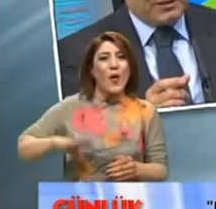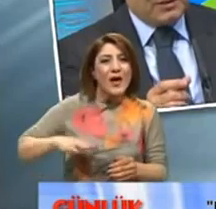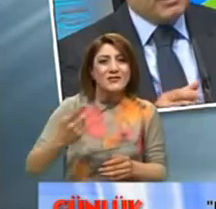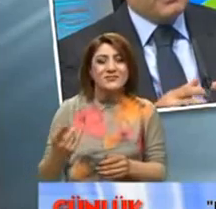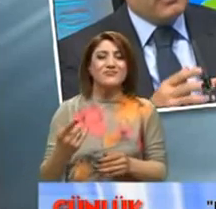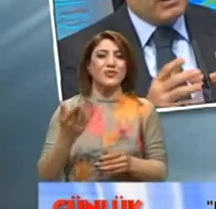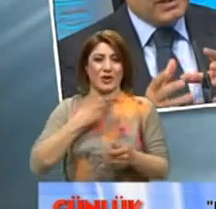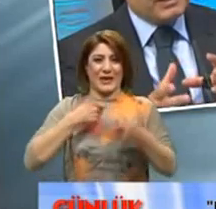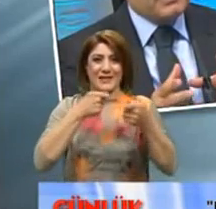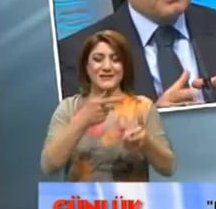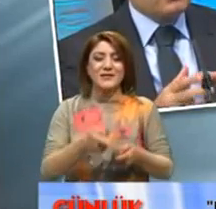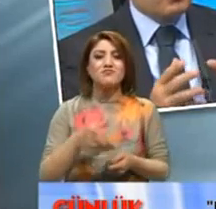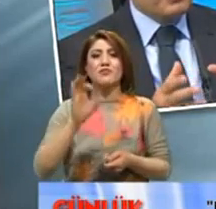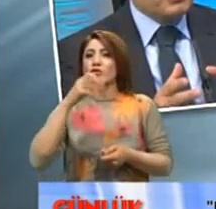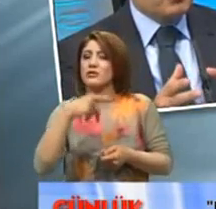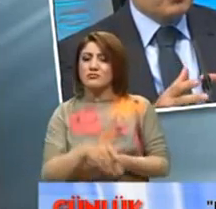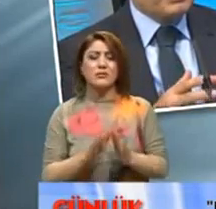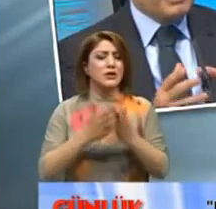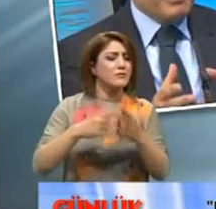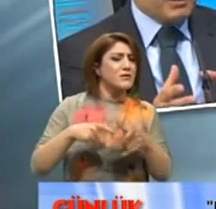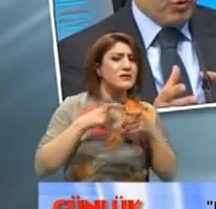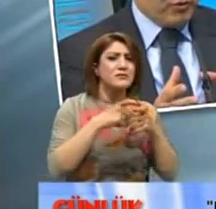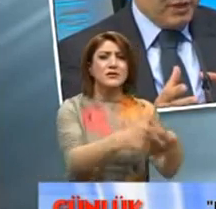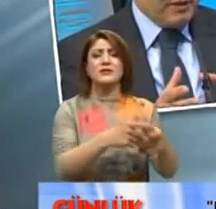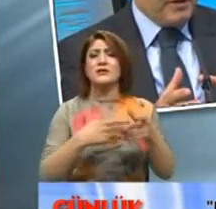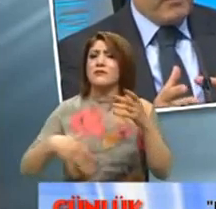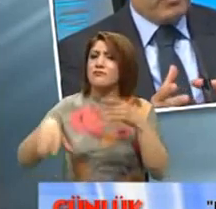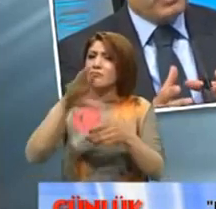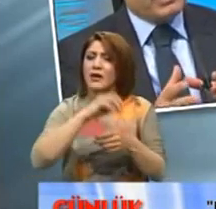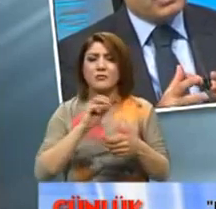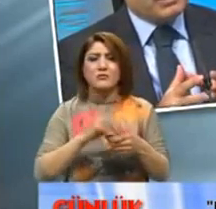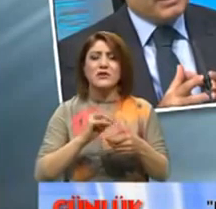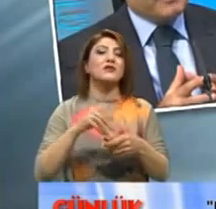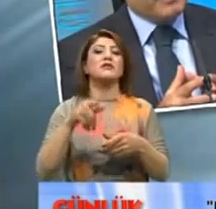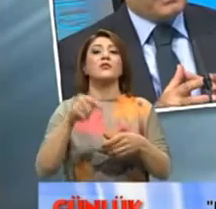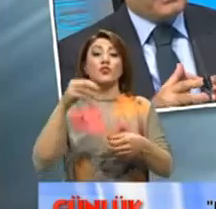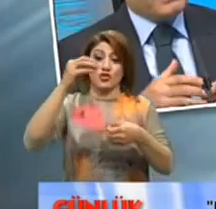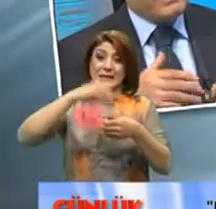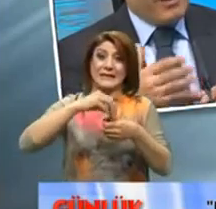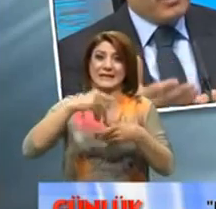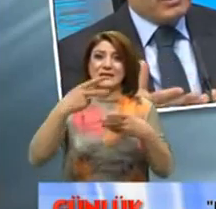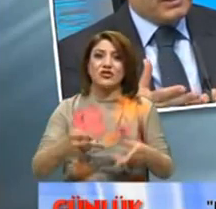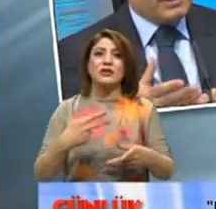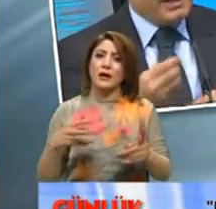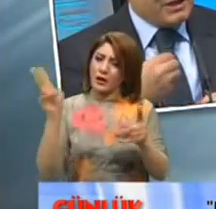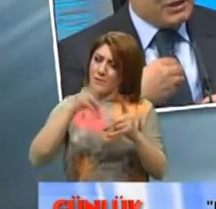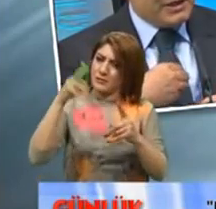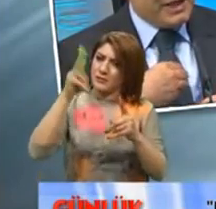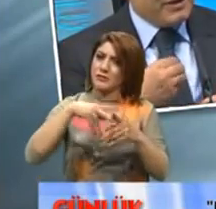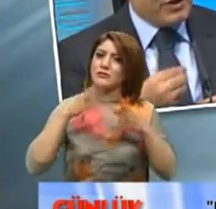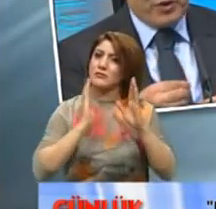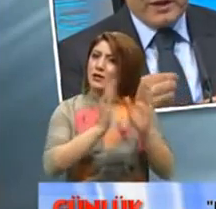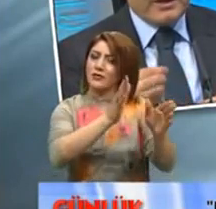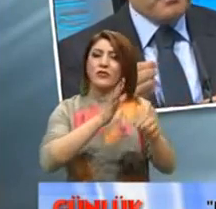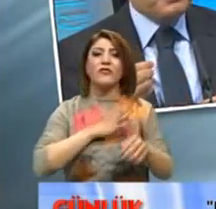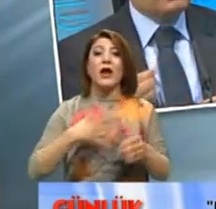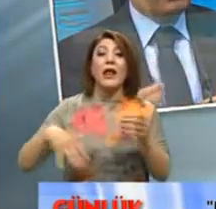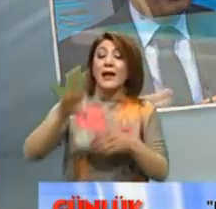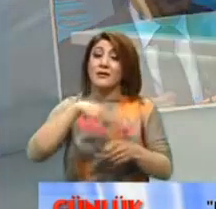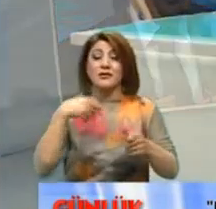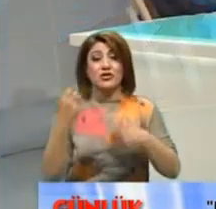kitaplarını çıkarttık. DVD'ler, CD'ler, dokümantasyonlar inanılmaz boyutta. Ve bunlar içinde katkı devam edecek. Yani her kişi kendine